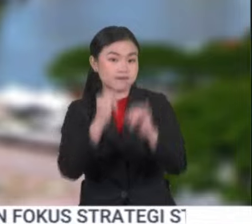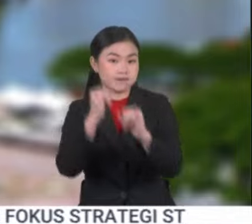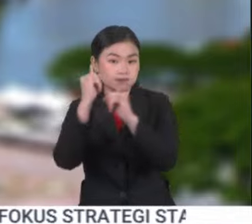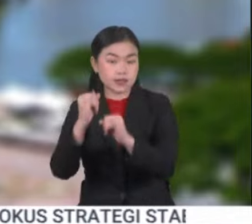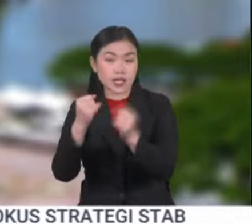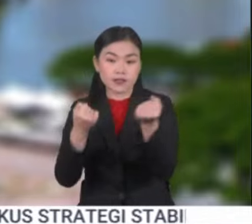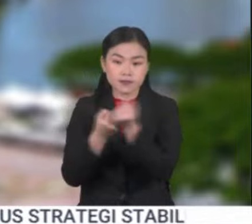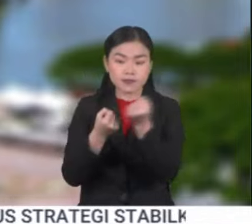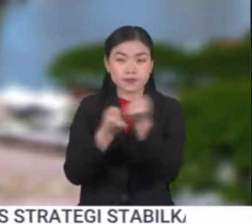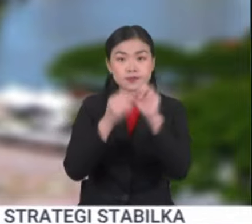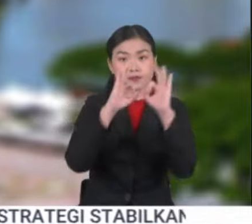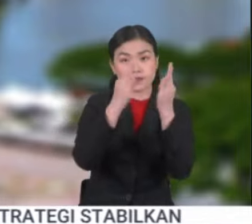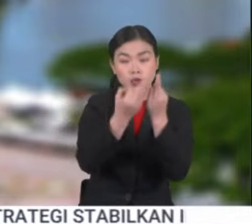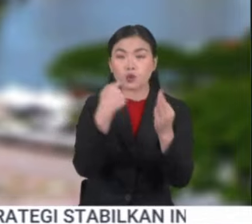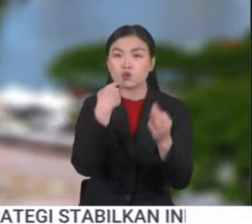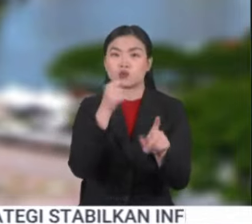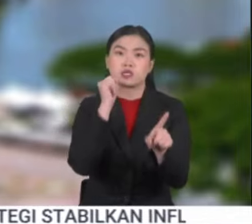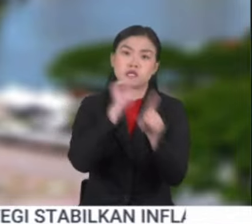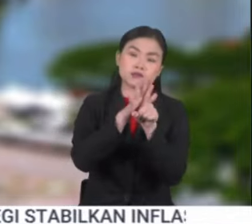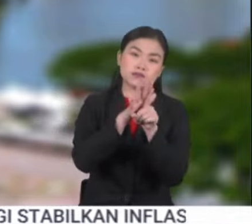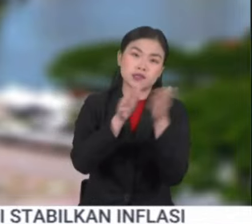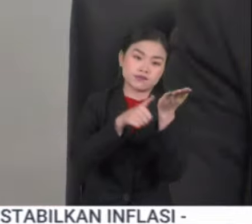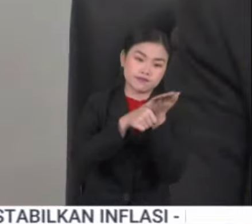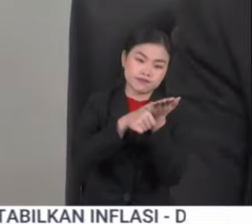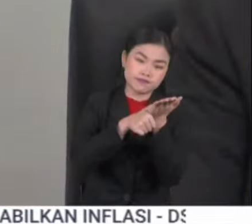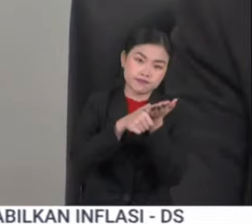sokongan kepada keluarga yang terjebak dadah.